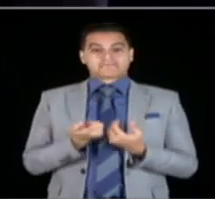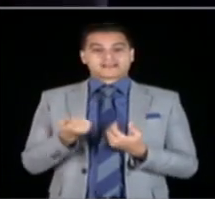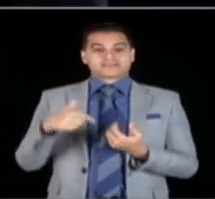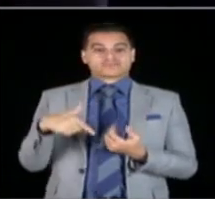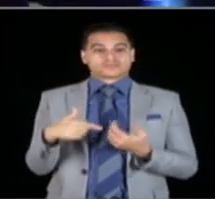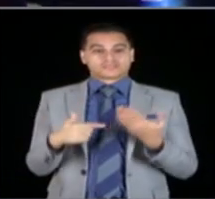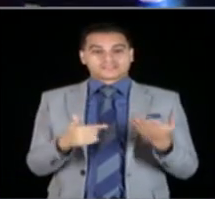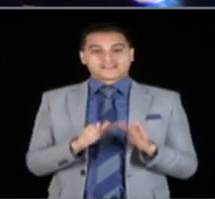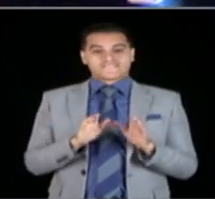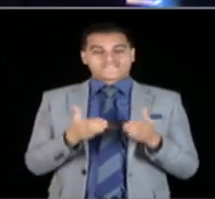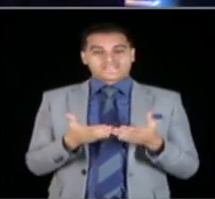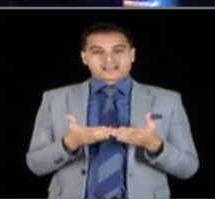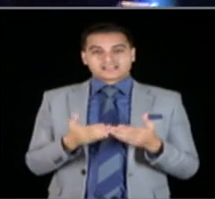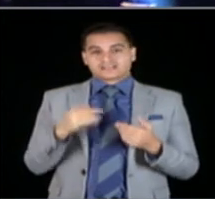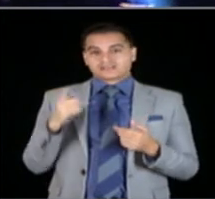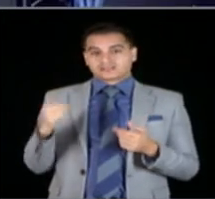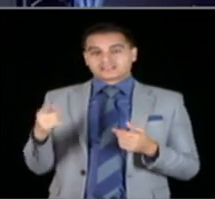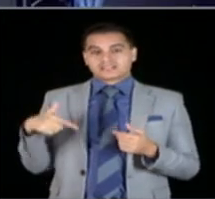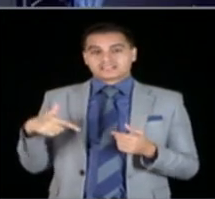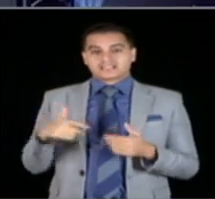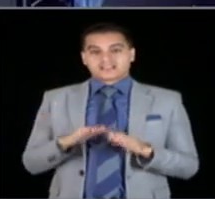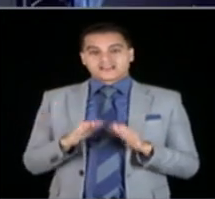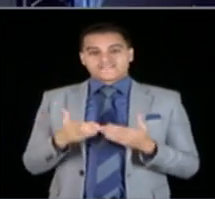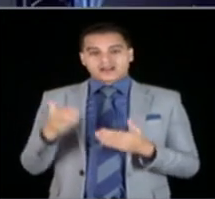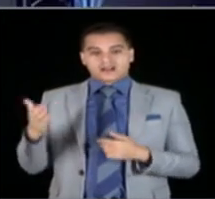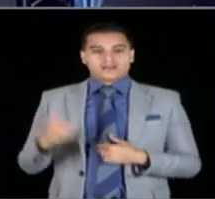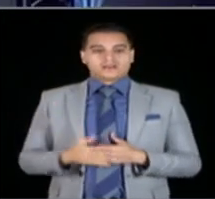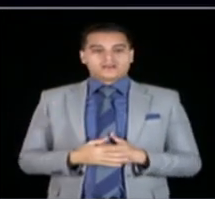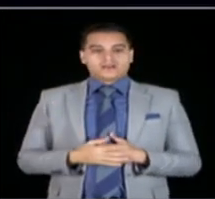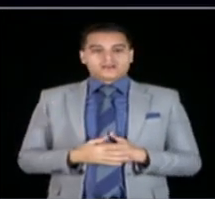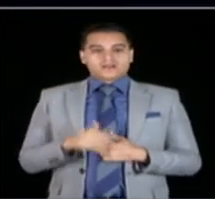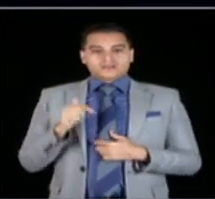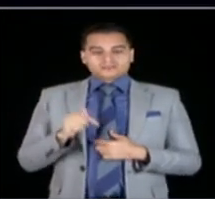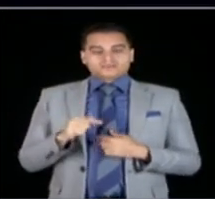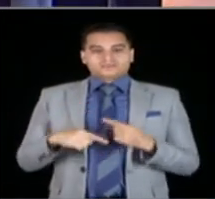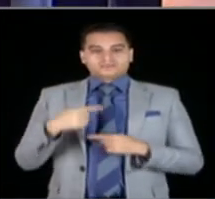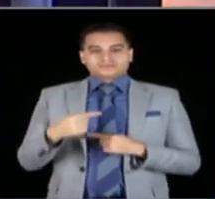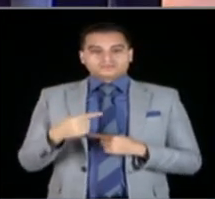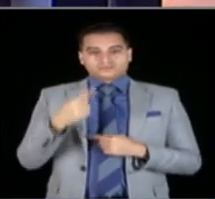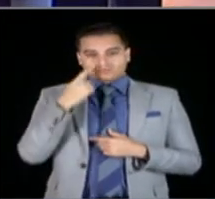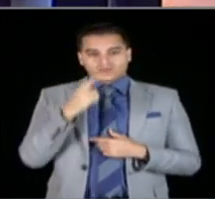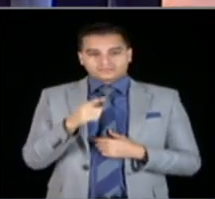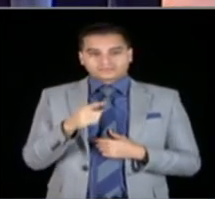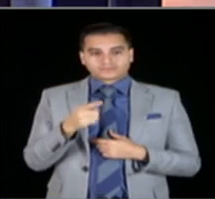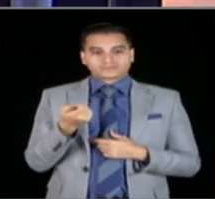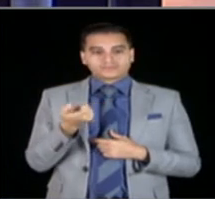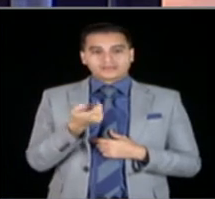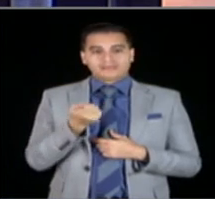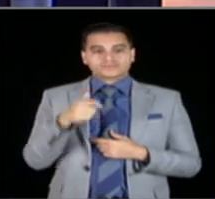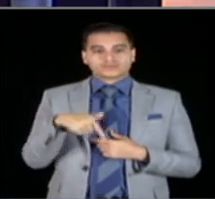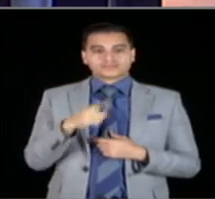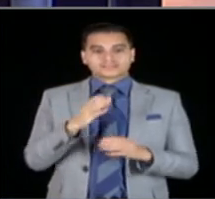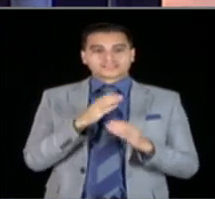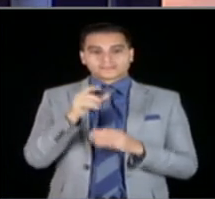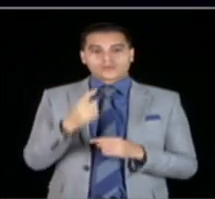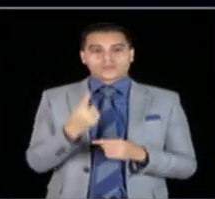الحمد لله أليجيترز، 60 الزمالك. أندرو أنت اللي جبت ال 65 نقطة.